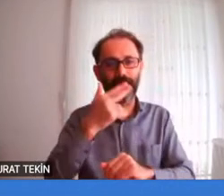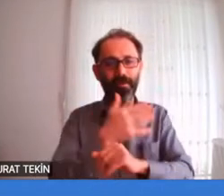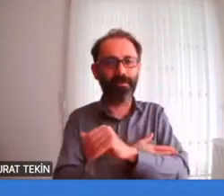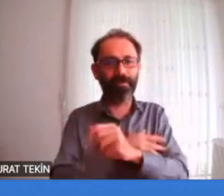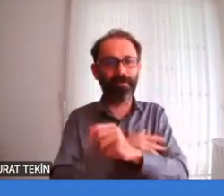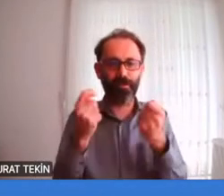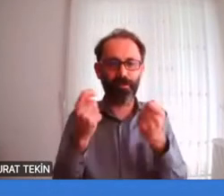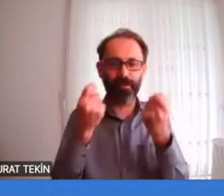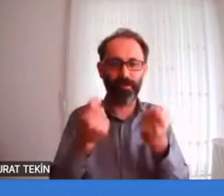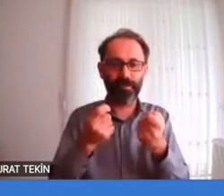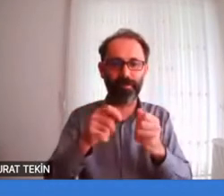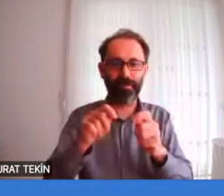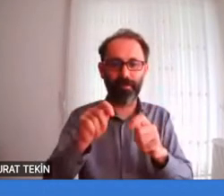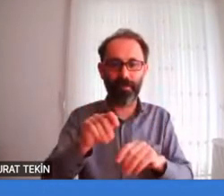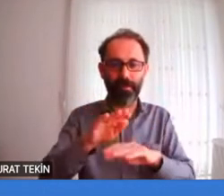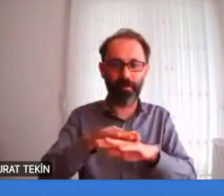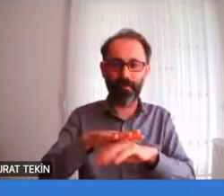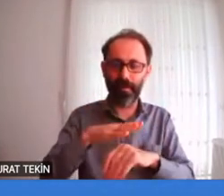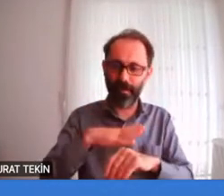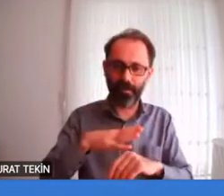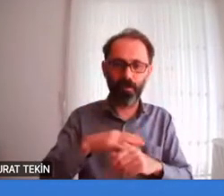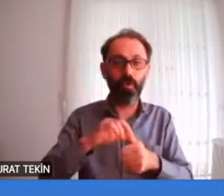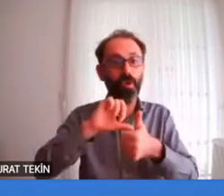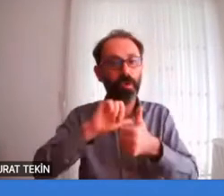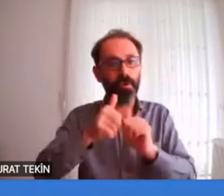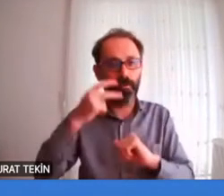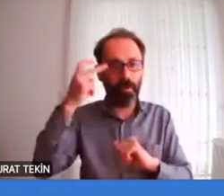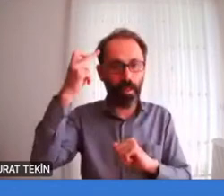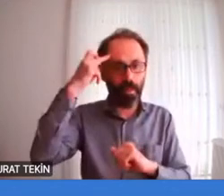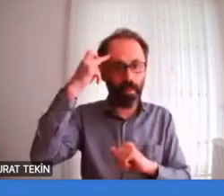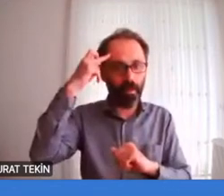Spor psikoloğu olarak görev yapıyorsunuz değil mi?